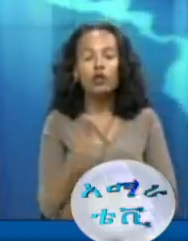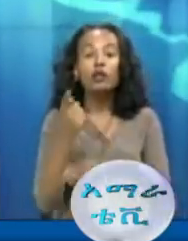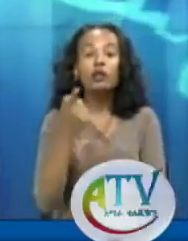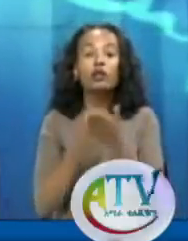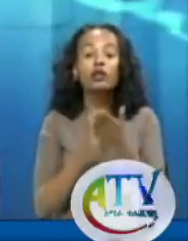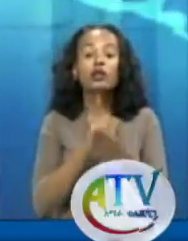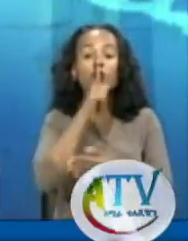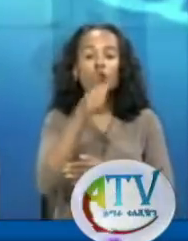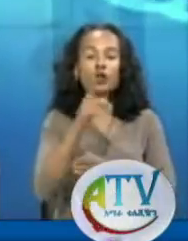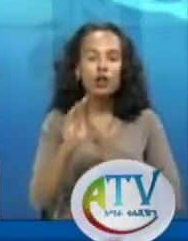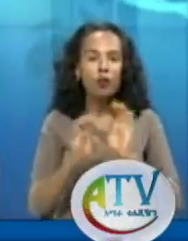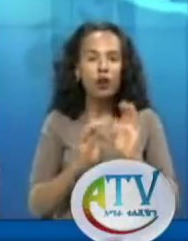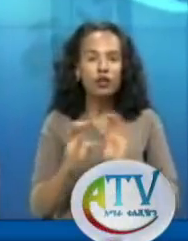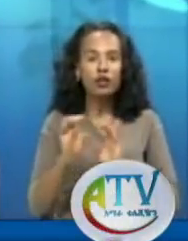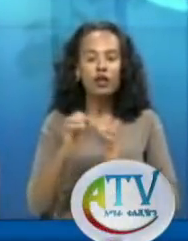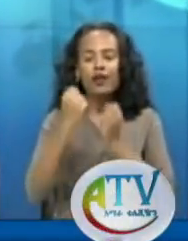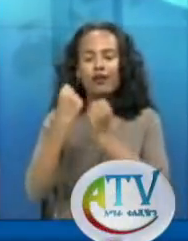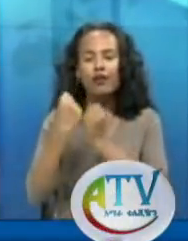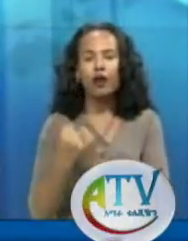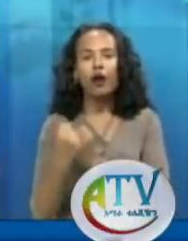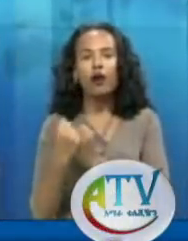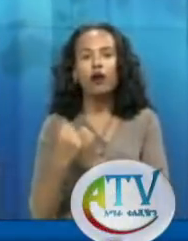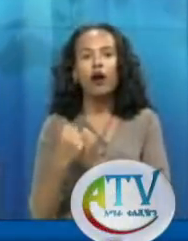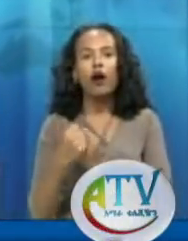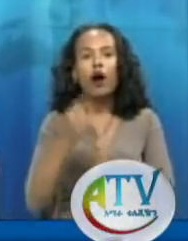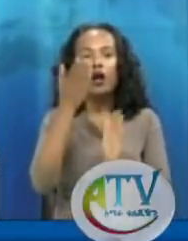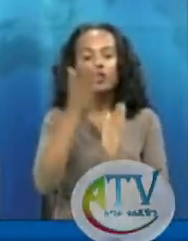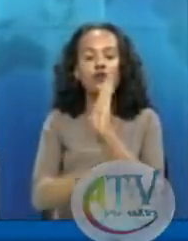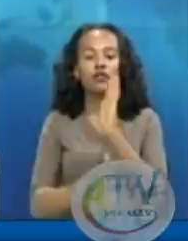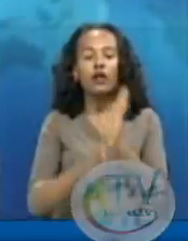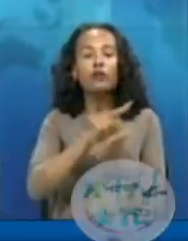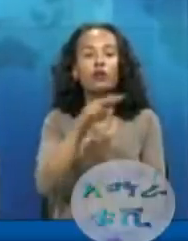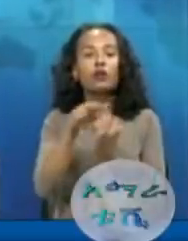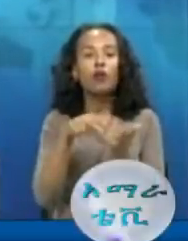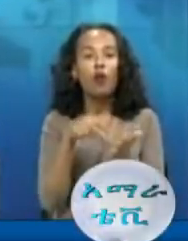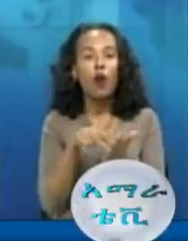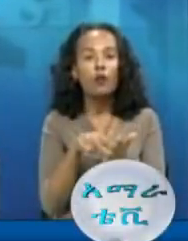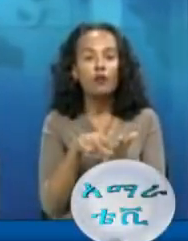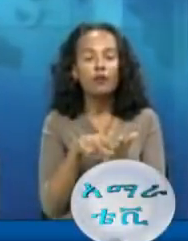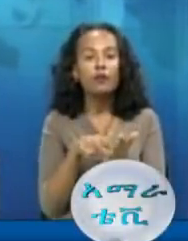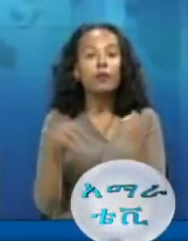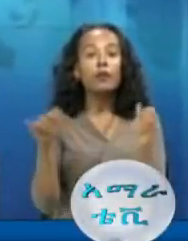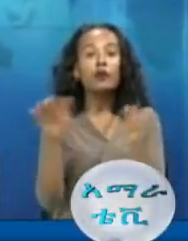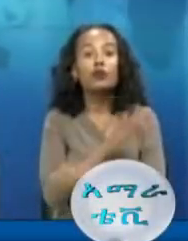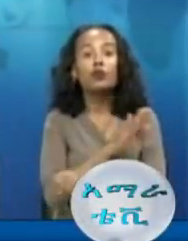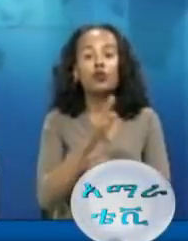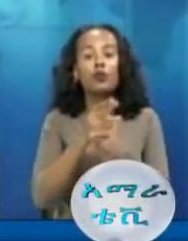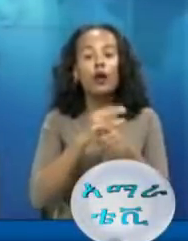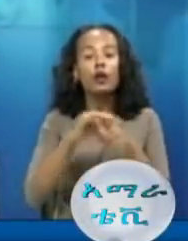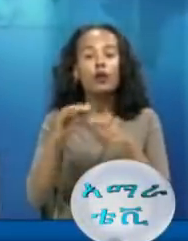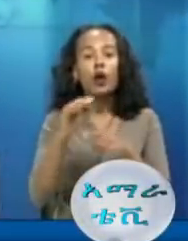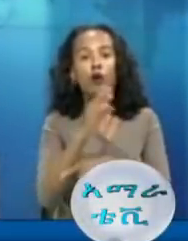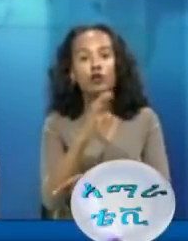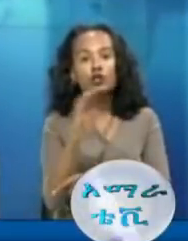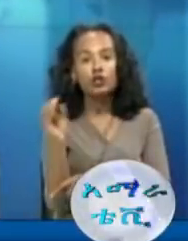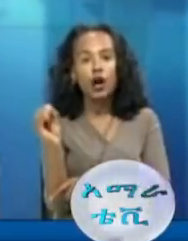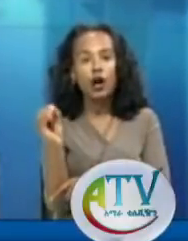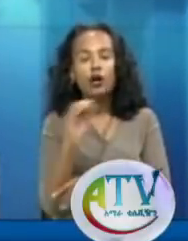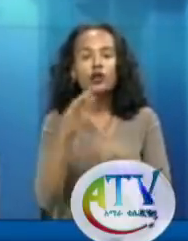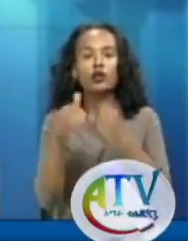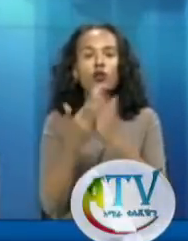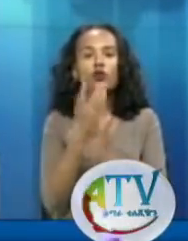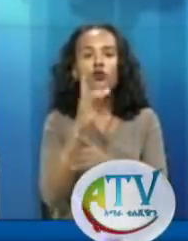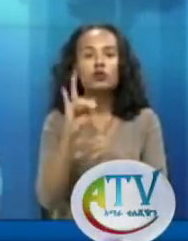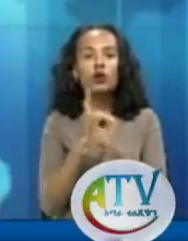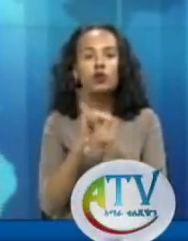እውን ለማድረግም ጠንካራ አስፈጻሚ ተቋም ብቁ ባለሙያዎችና የሁሉም